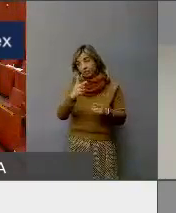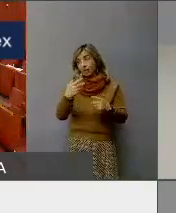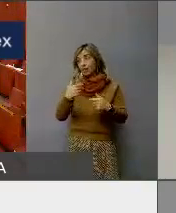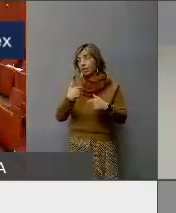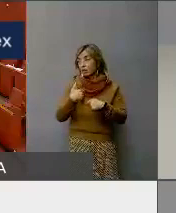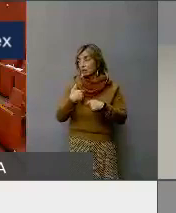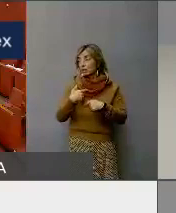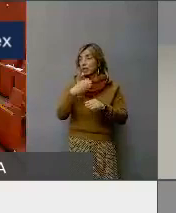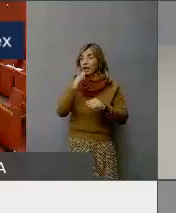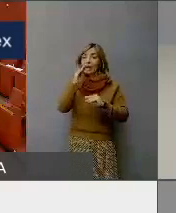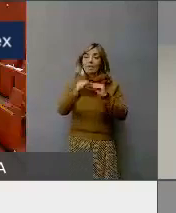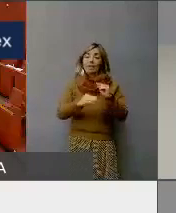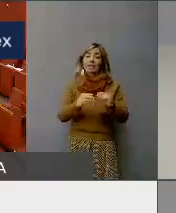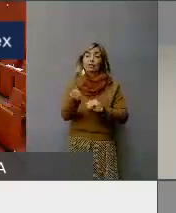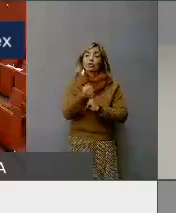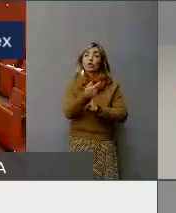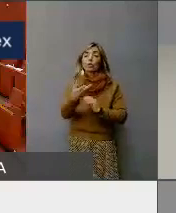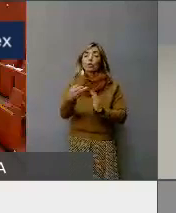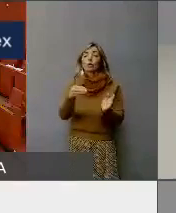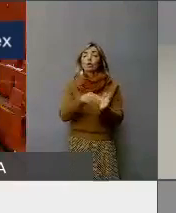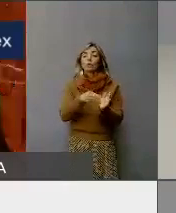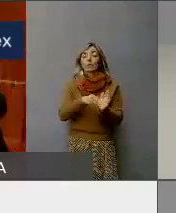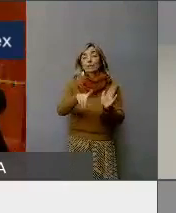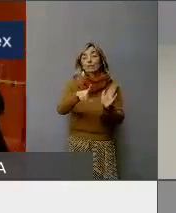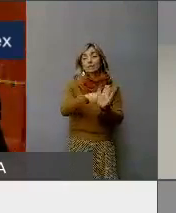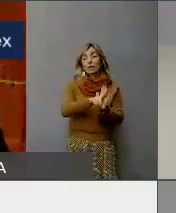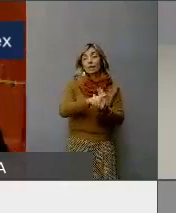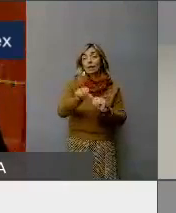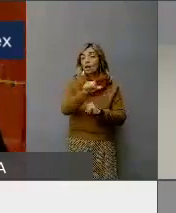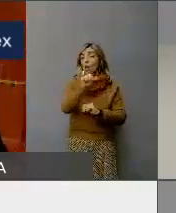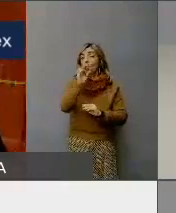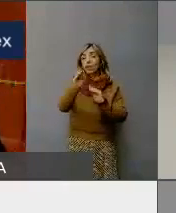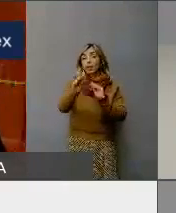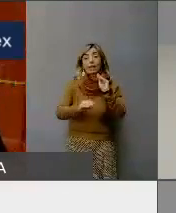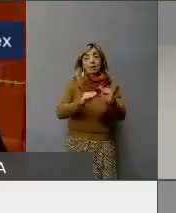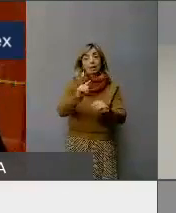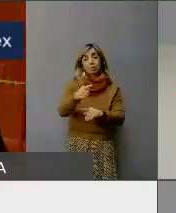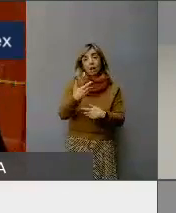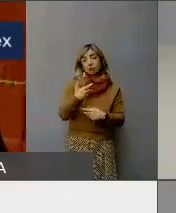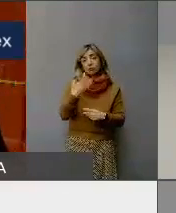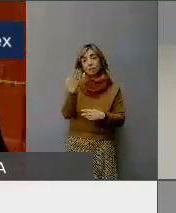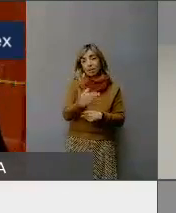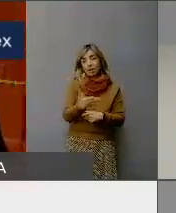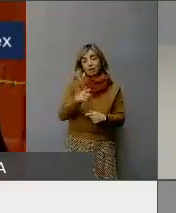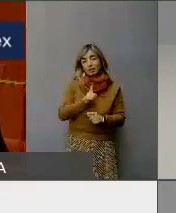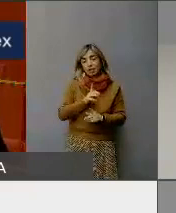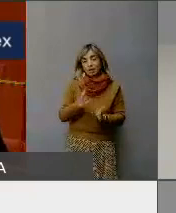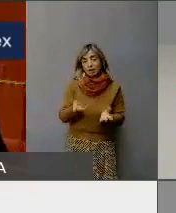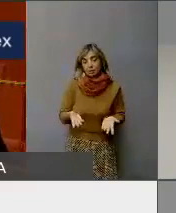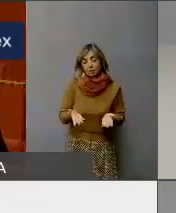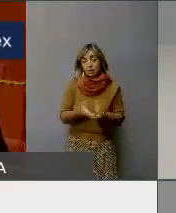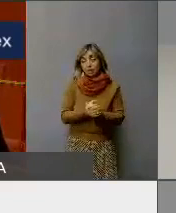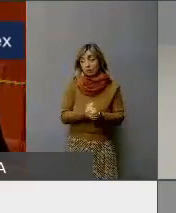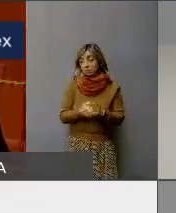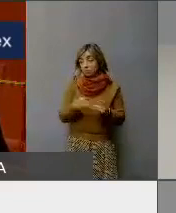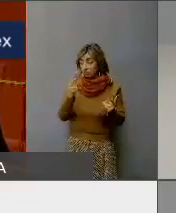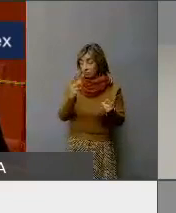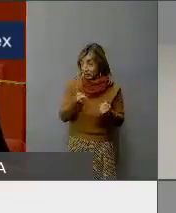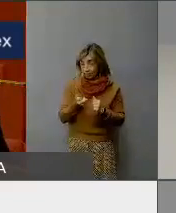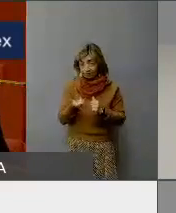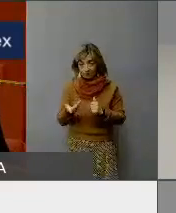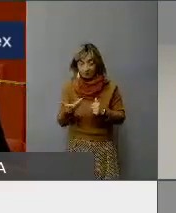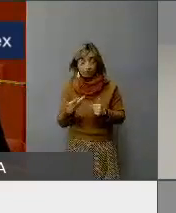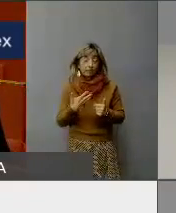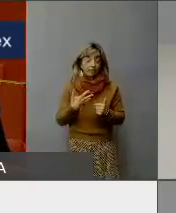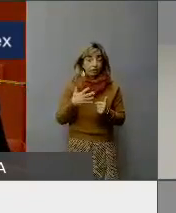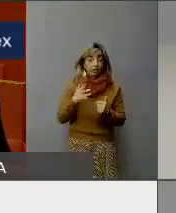penalizzata sì c'è ancora sicuramente ci siamo razzisti sicuramente c'è da assessore il